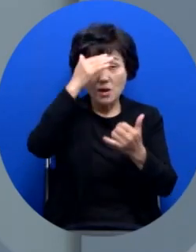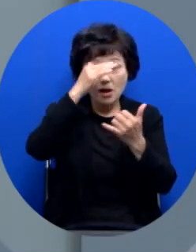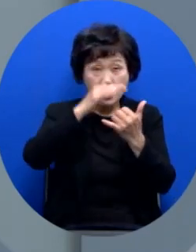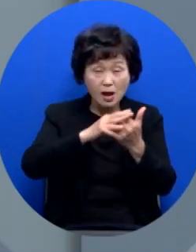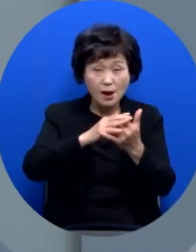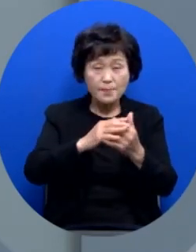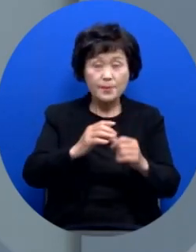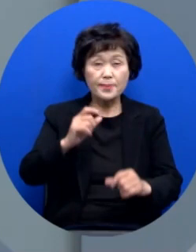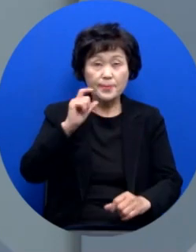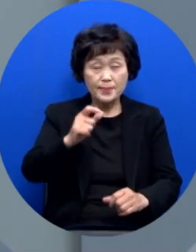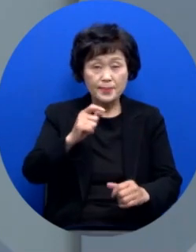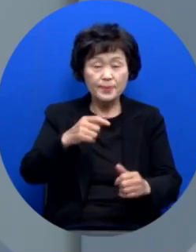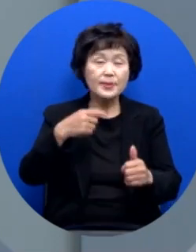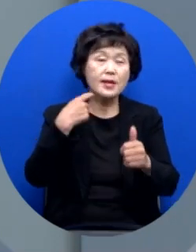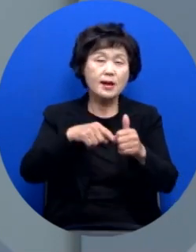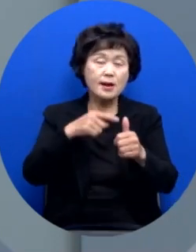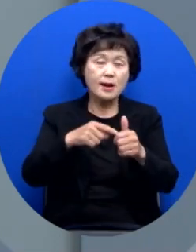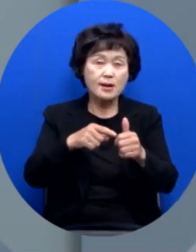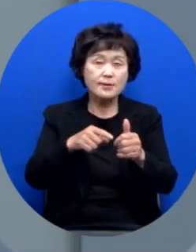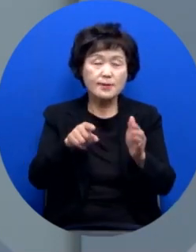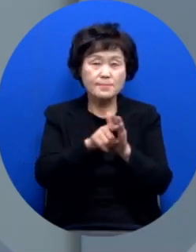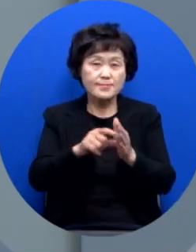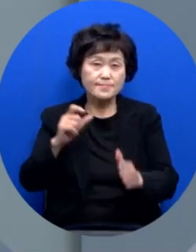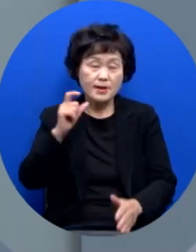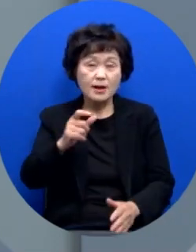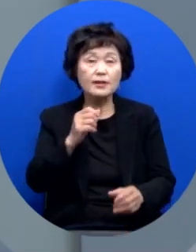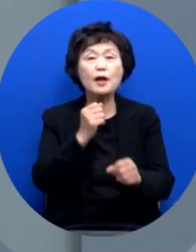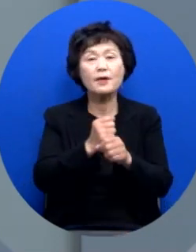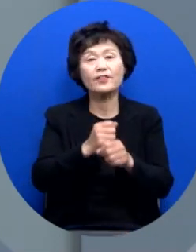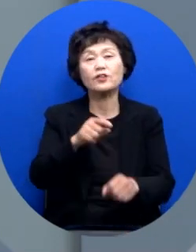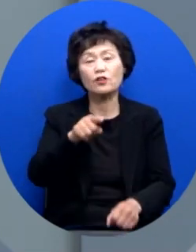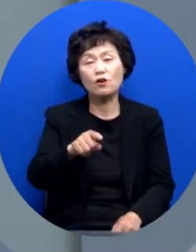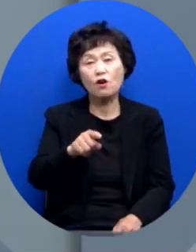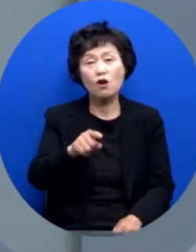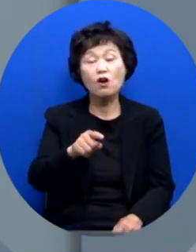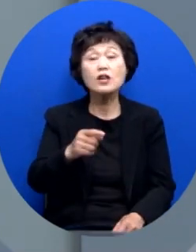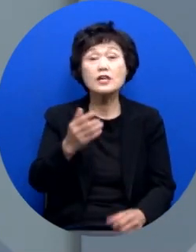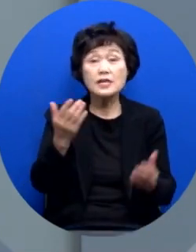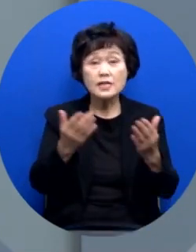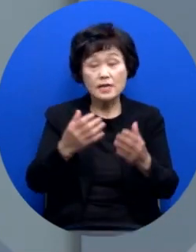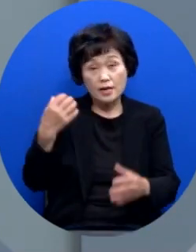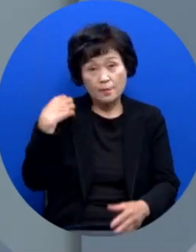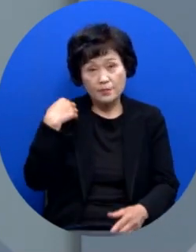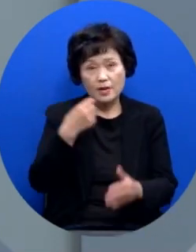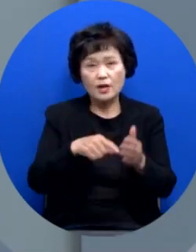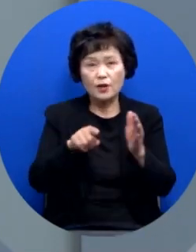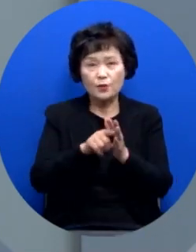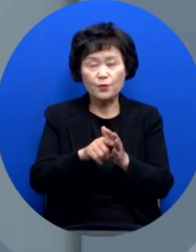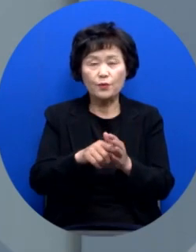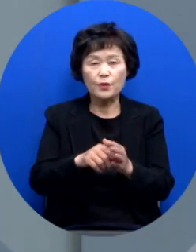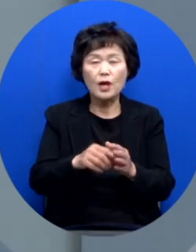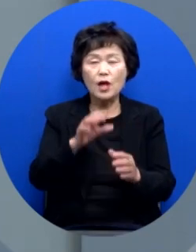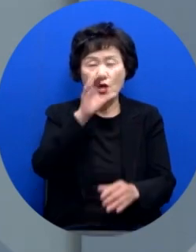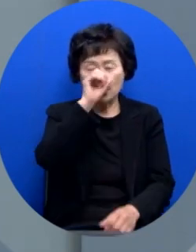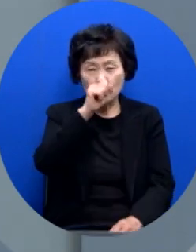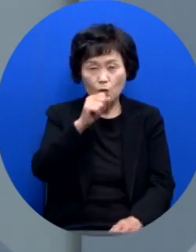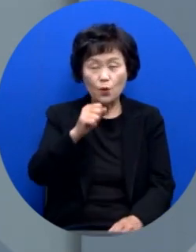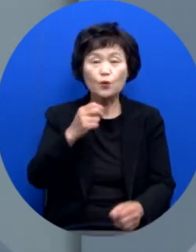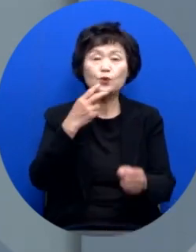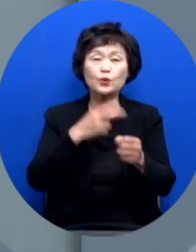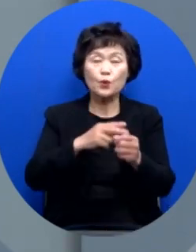하는 일이라고 생각하기 때문에 그 일을 감당할 훌륭한 교사들 를 계속 세우는 일에